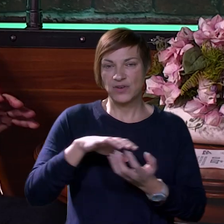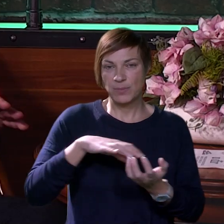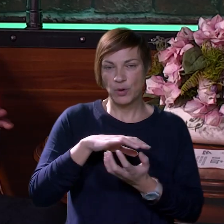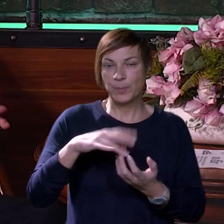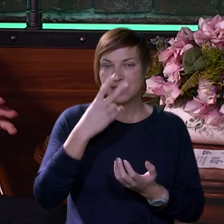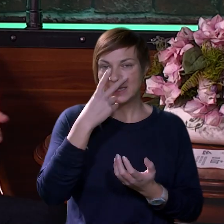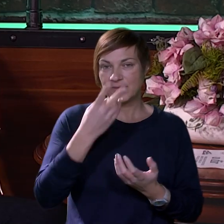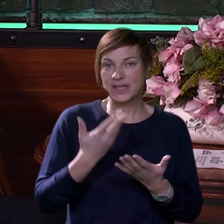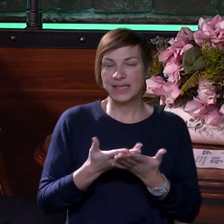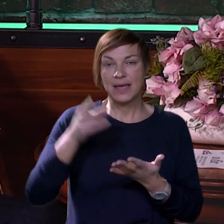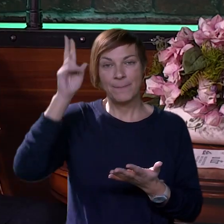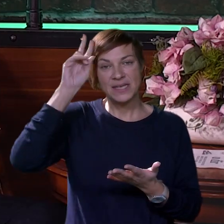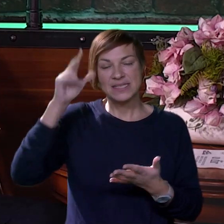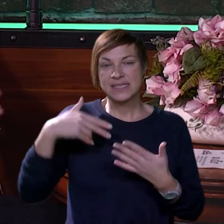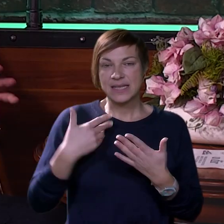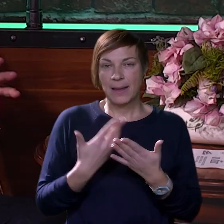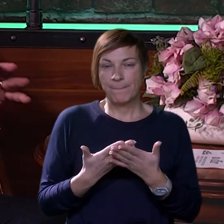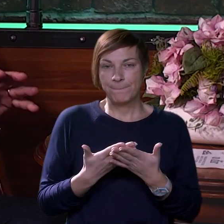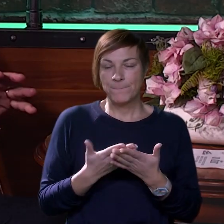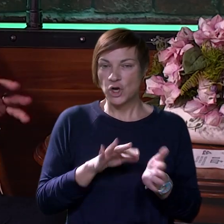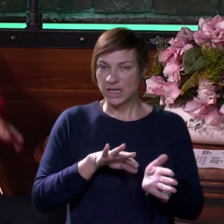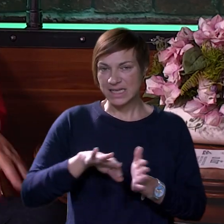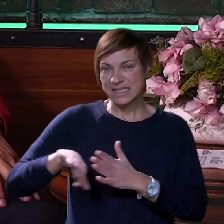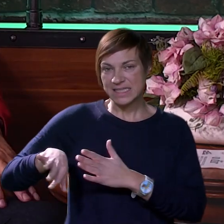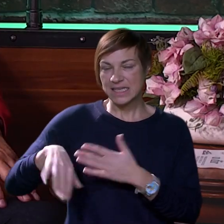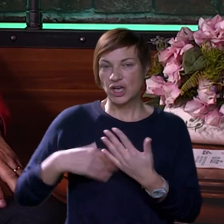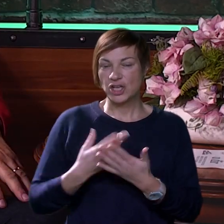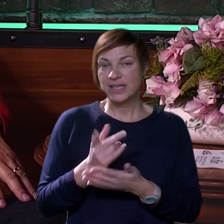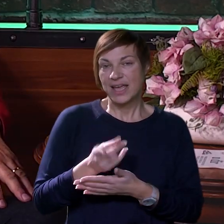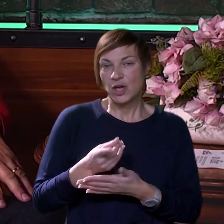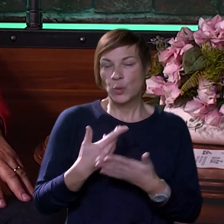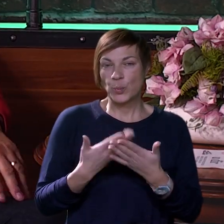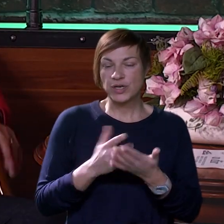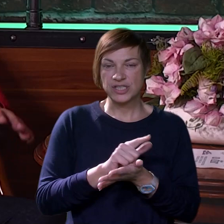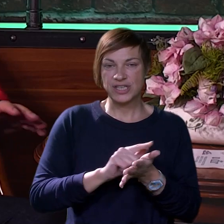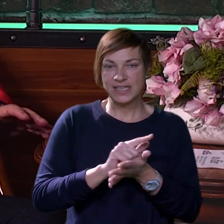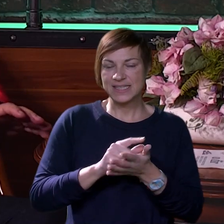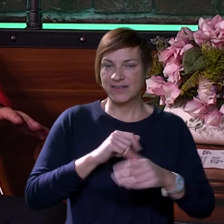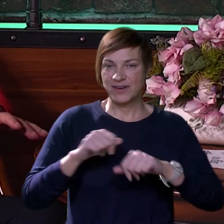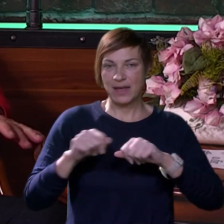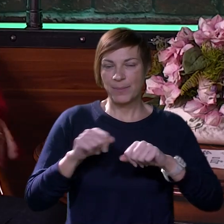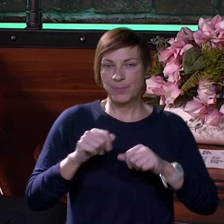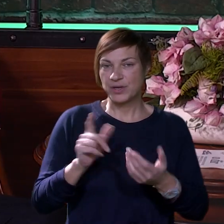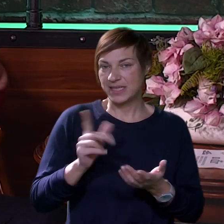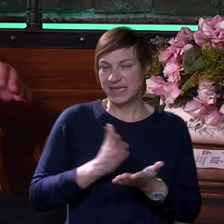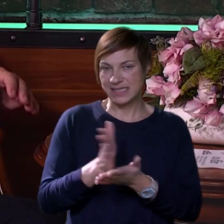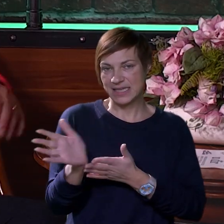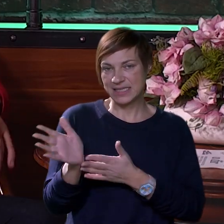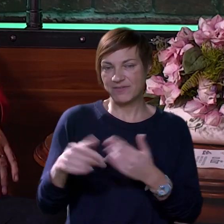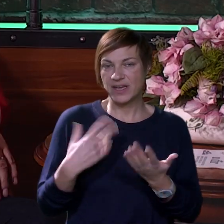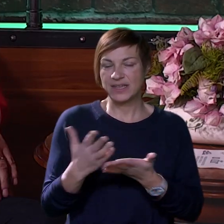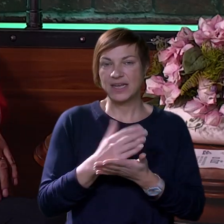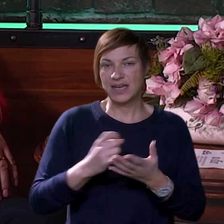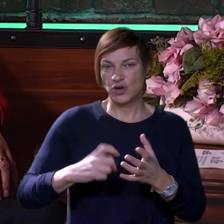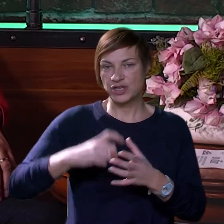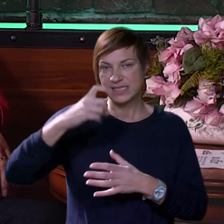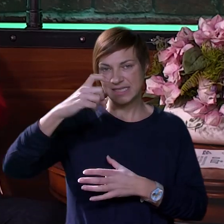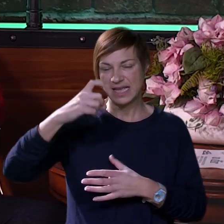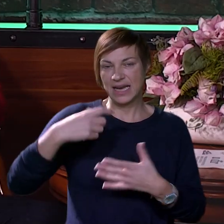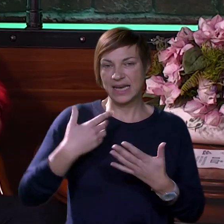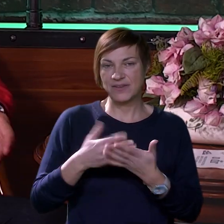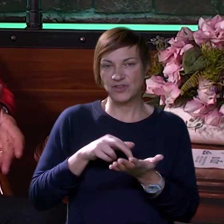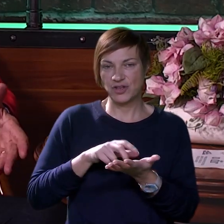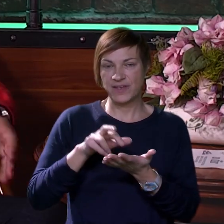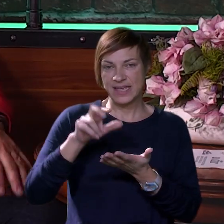svojom obitelji vidi gdje bi se mogli skloniti, da ih upozori da za vrijeme potresa ne izlaze vanka, da ne koriste liftove,